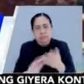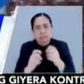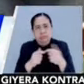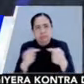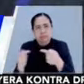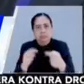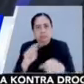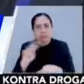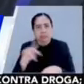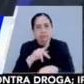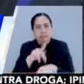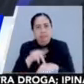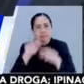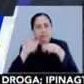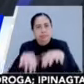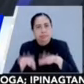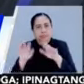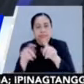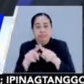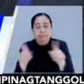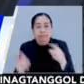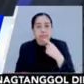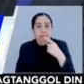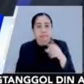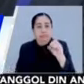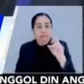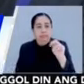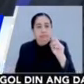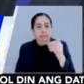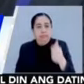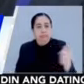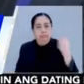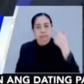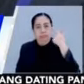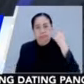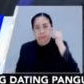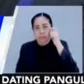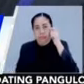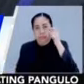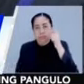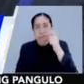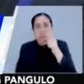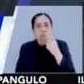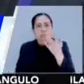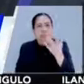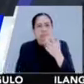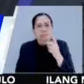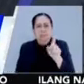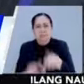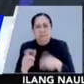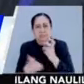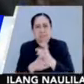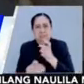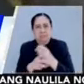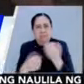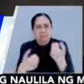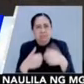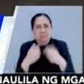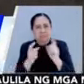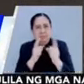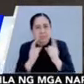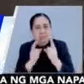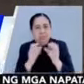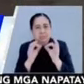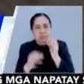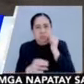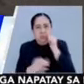Sea. Pero ayon kay Defense Secretary Gilberto Teodoro Jr., mahirap simulan ang makabuluhang dialogo kung patuloy